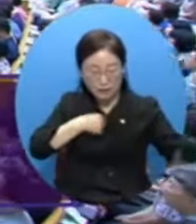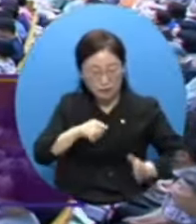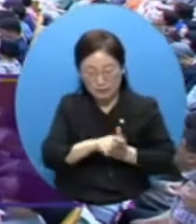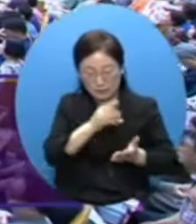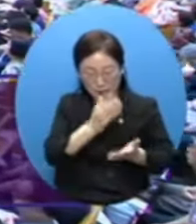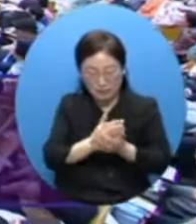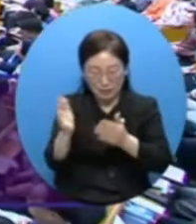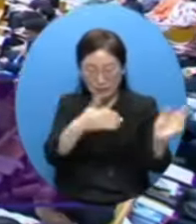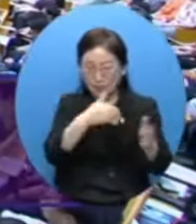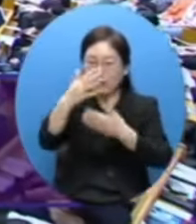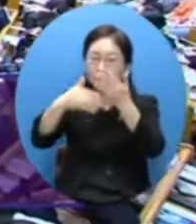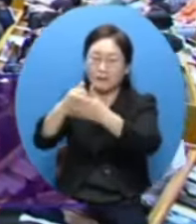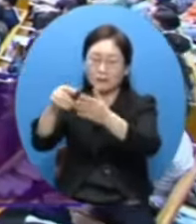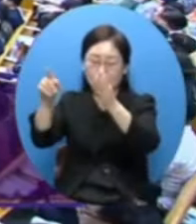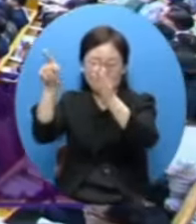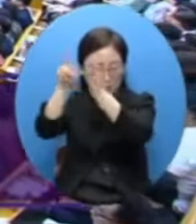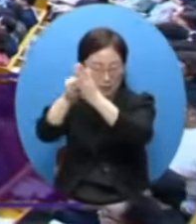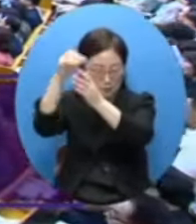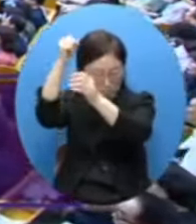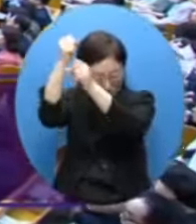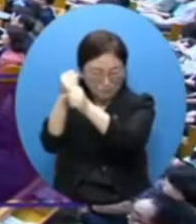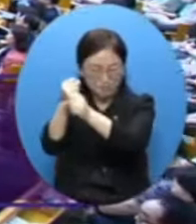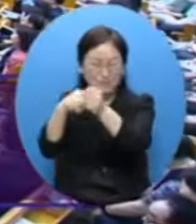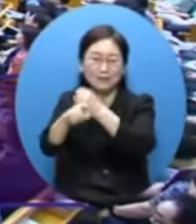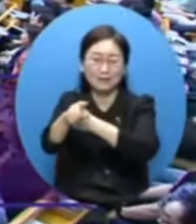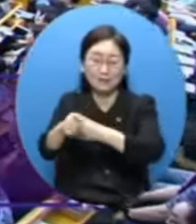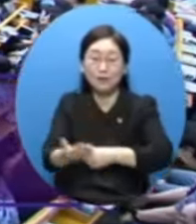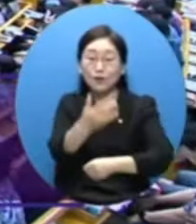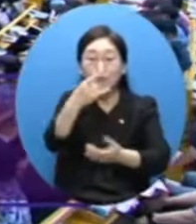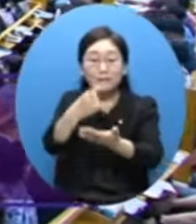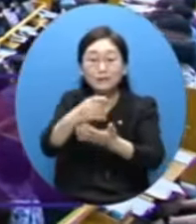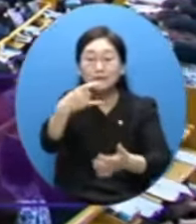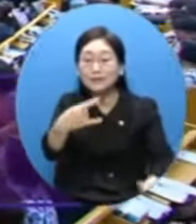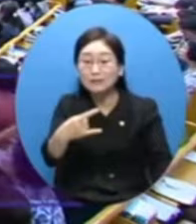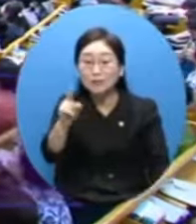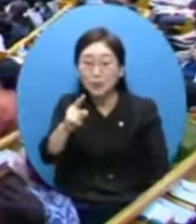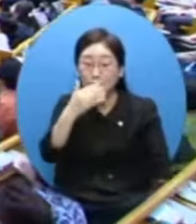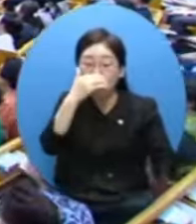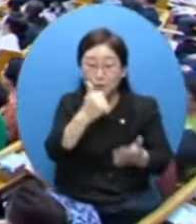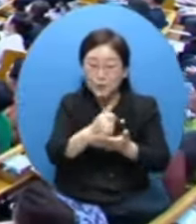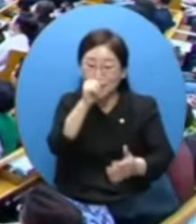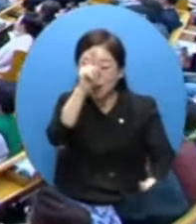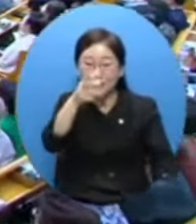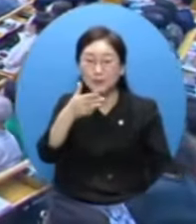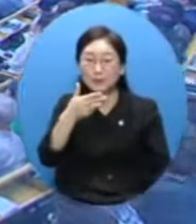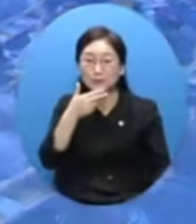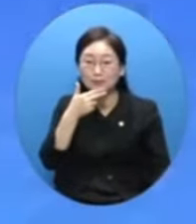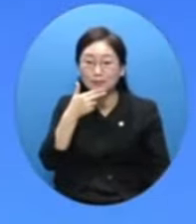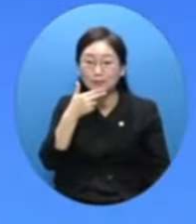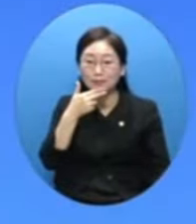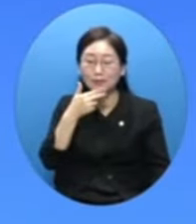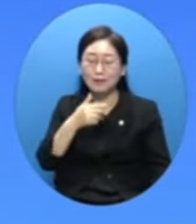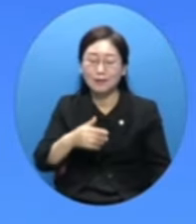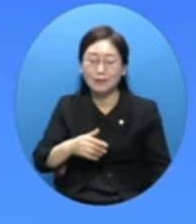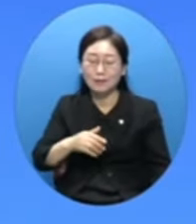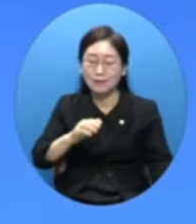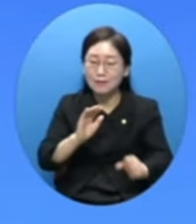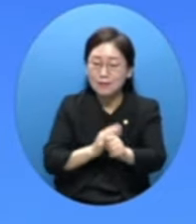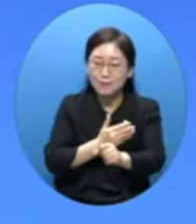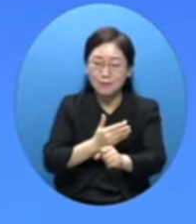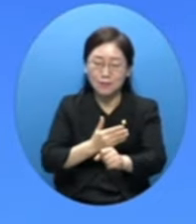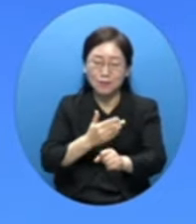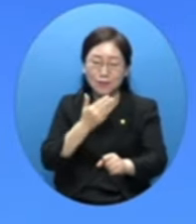의지하는 모습을 말합니다 여러분 의롭다는 것이 내가 죄가 하나도 없는 그러 흠없는 상태로